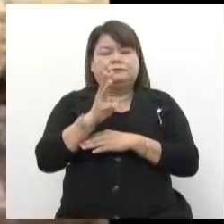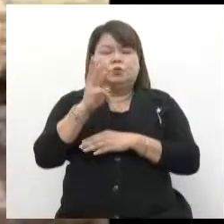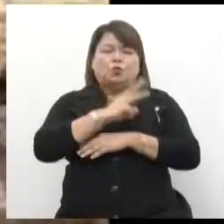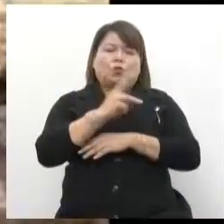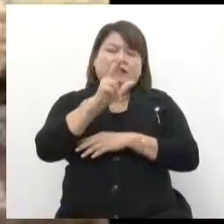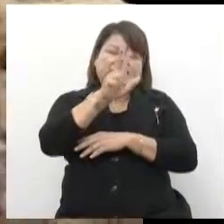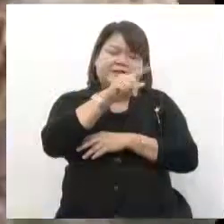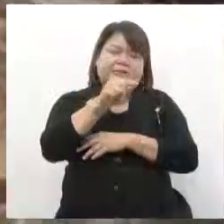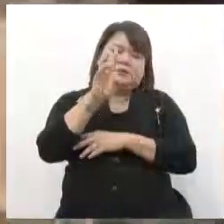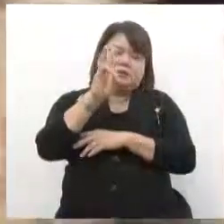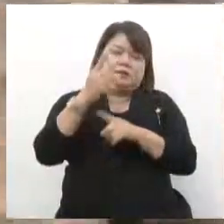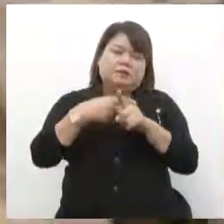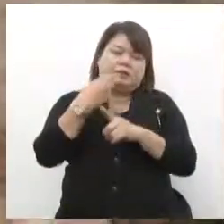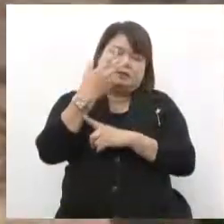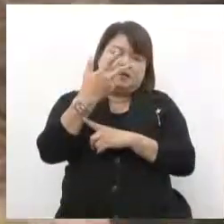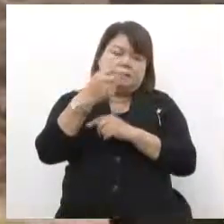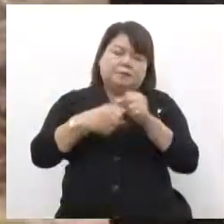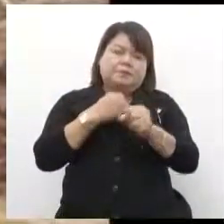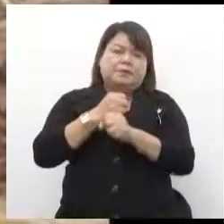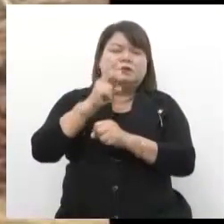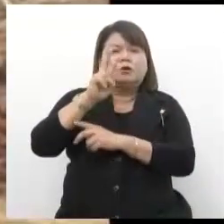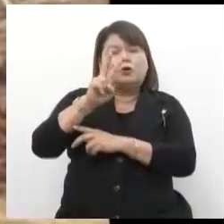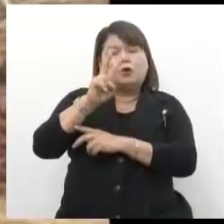ถึง7มีนาคมพ.ศ.